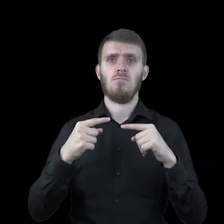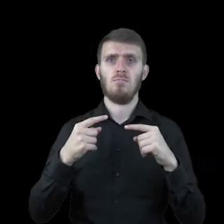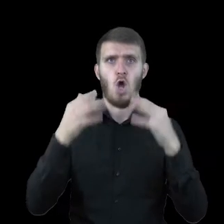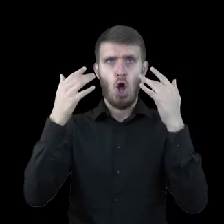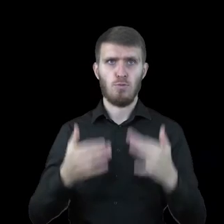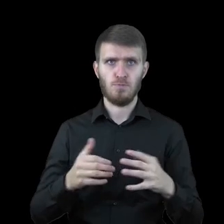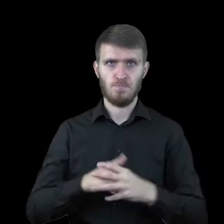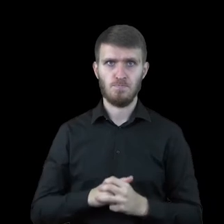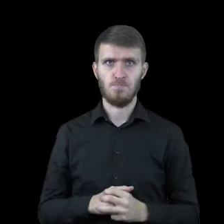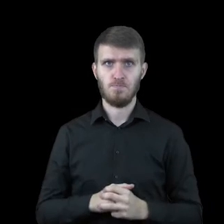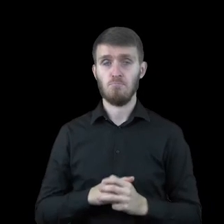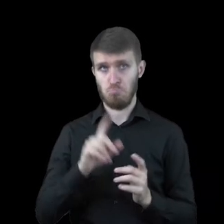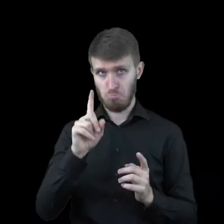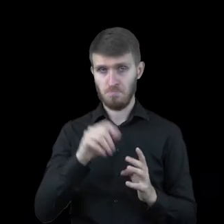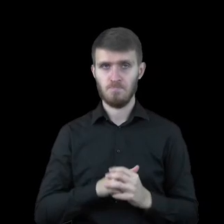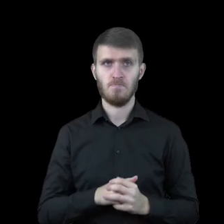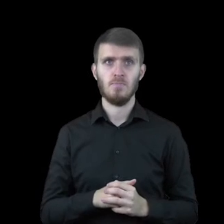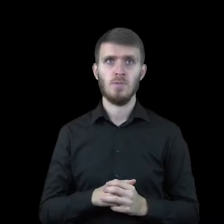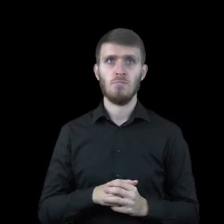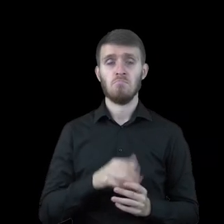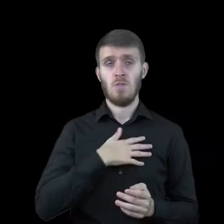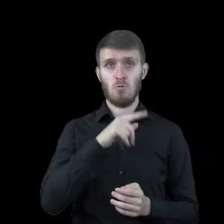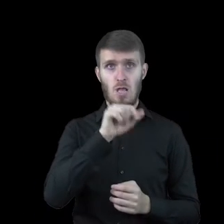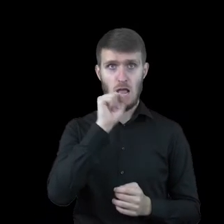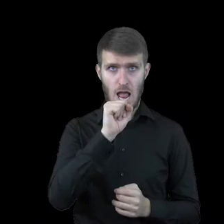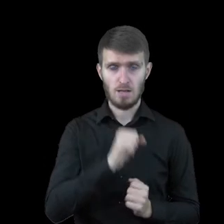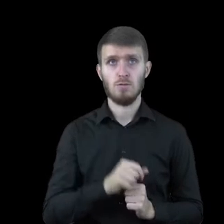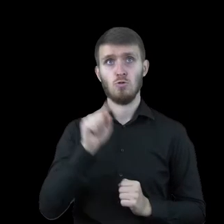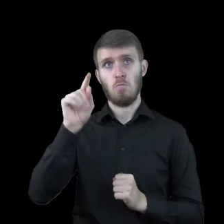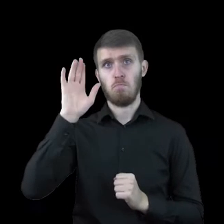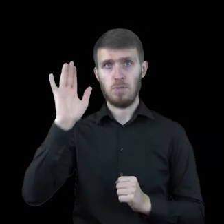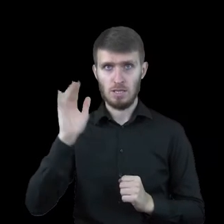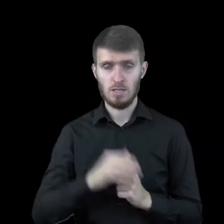w taki sposób. Może zmienię kolor. Tutaj będziemy mieli.